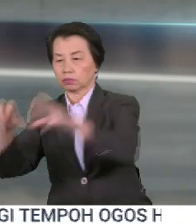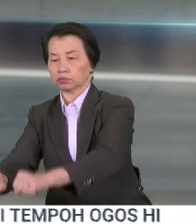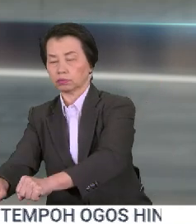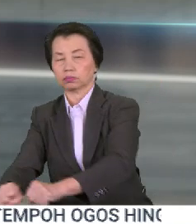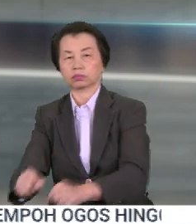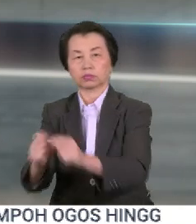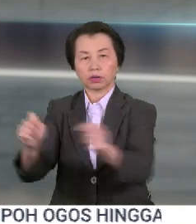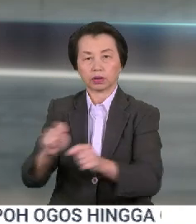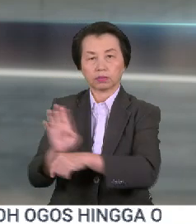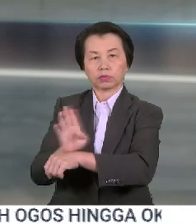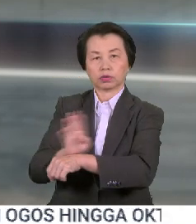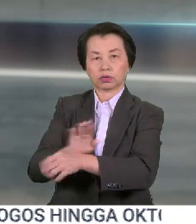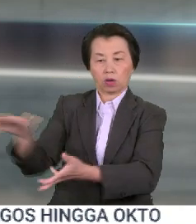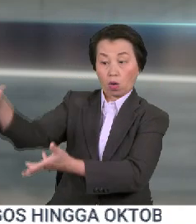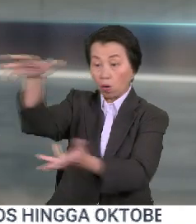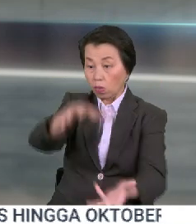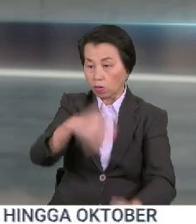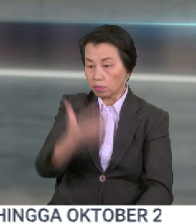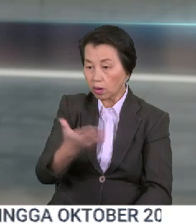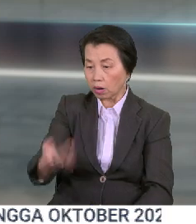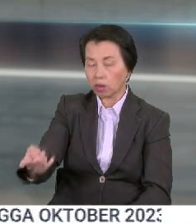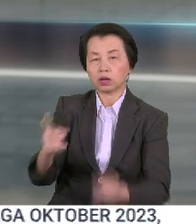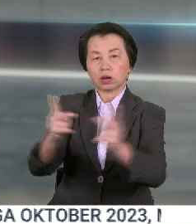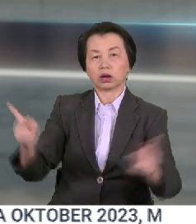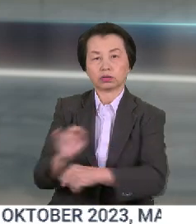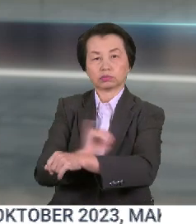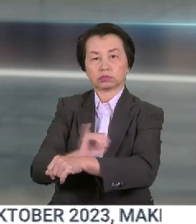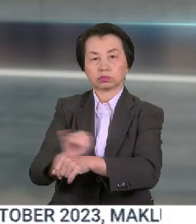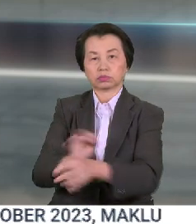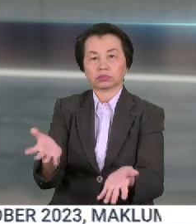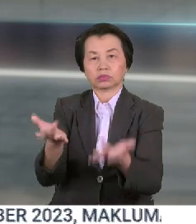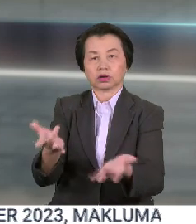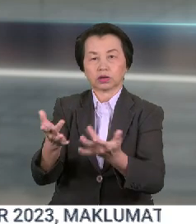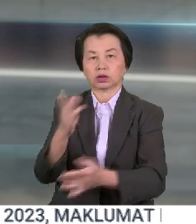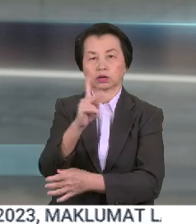di sebuah premis perniagaan burung paraga runcit di kawasan